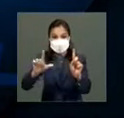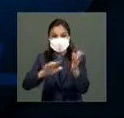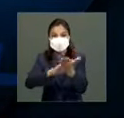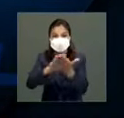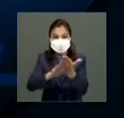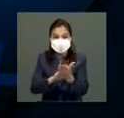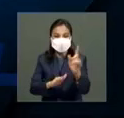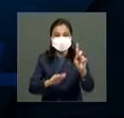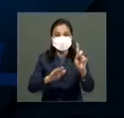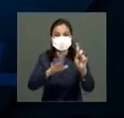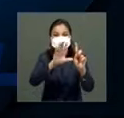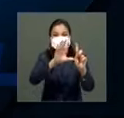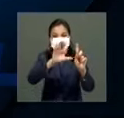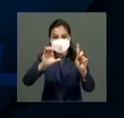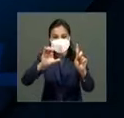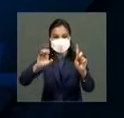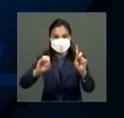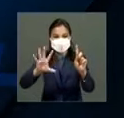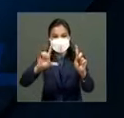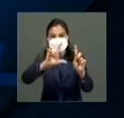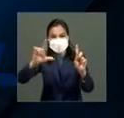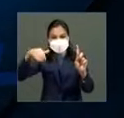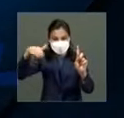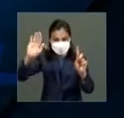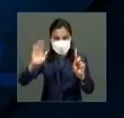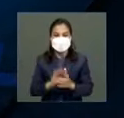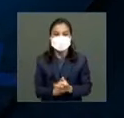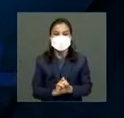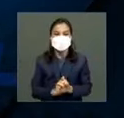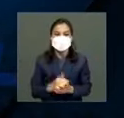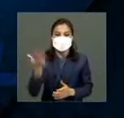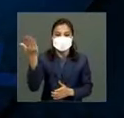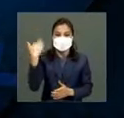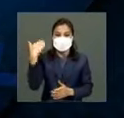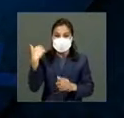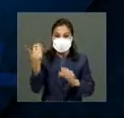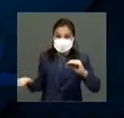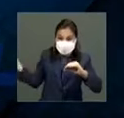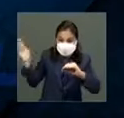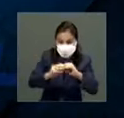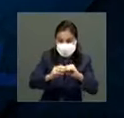ษครับ155ล้านเศษๆนะครับเพิ่มเมื่อวานนี้